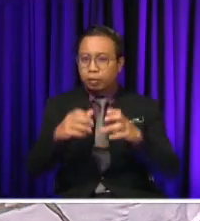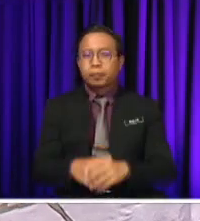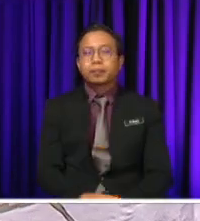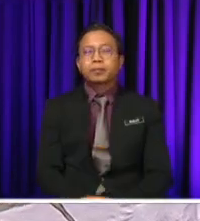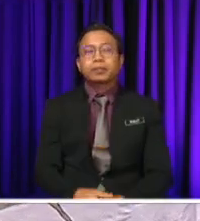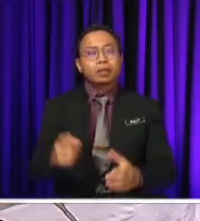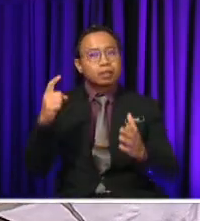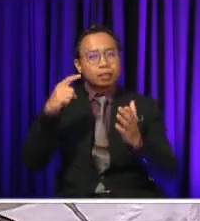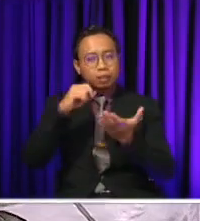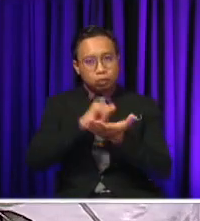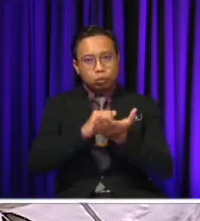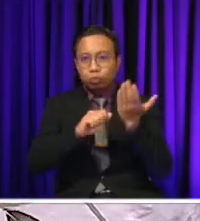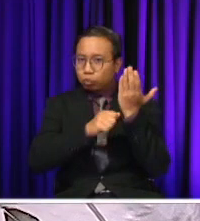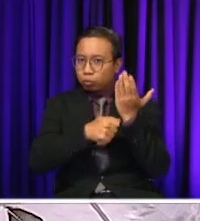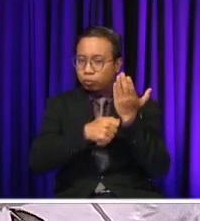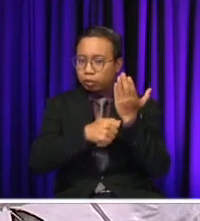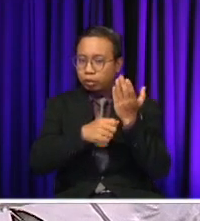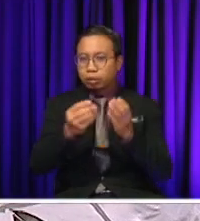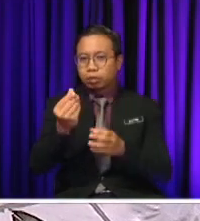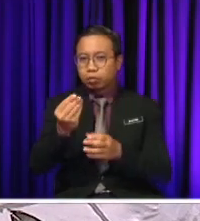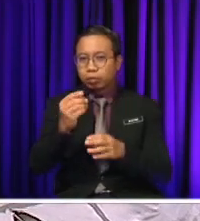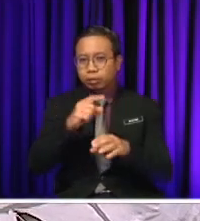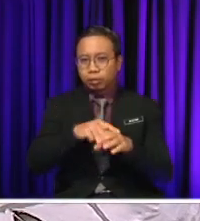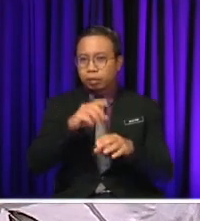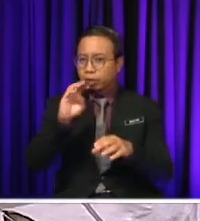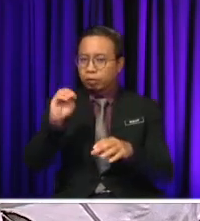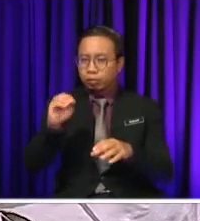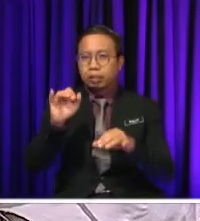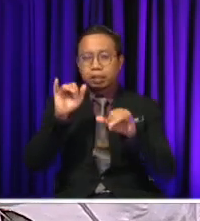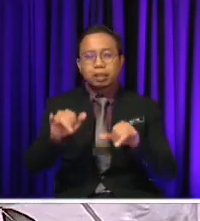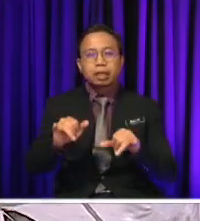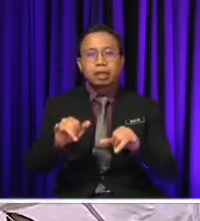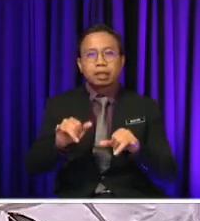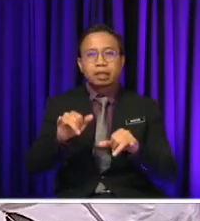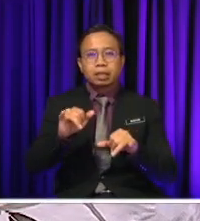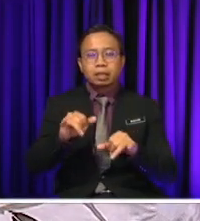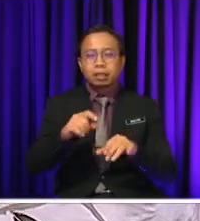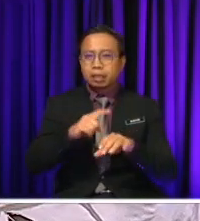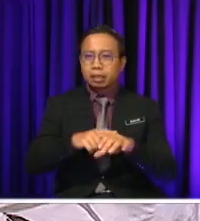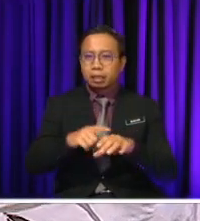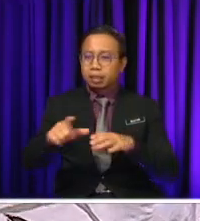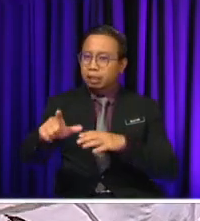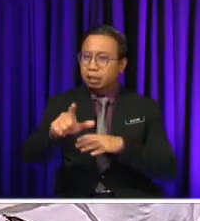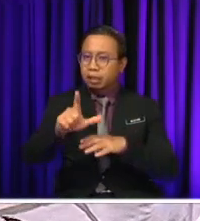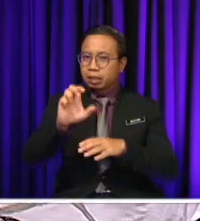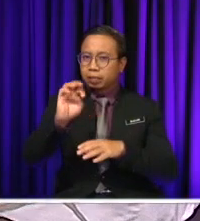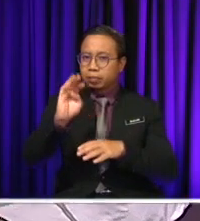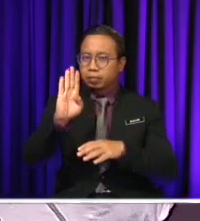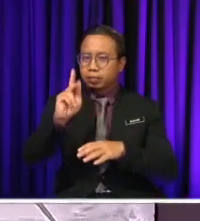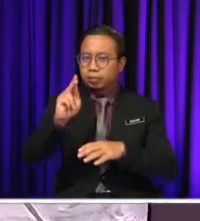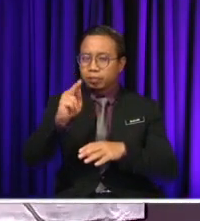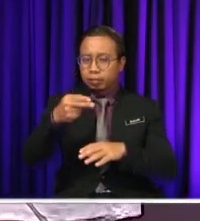untuk yang duduk yang tinggal di Kawasan hutan